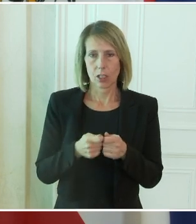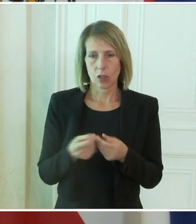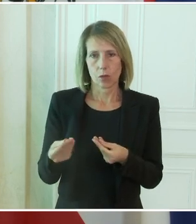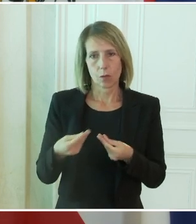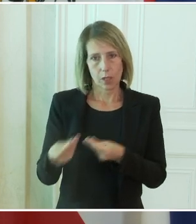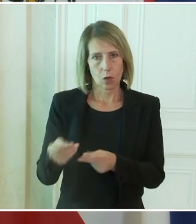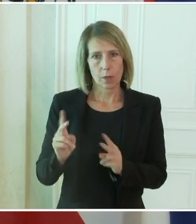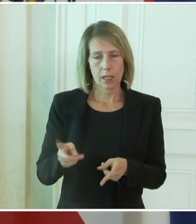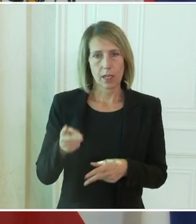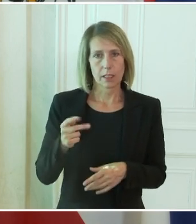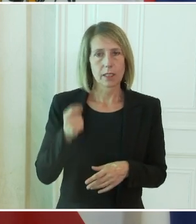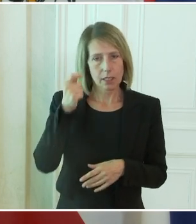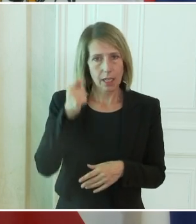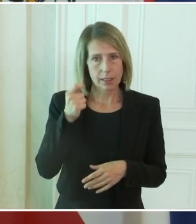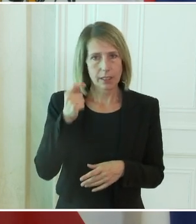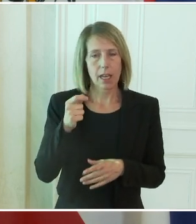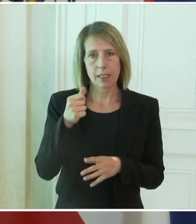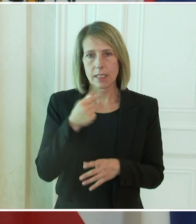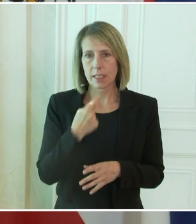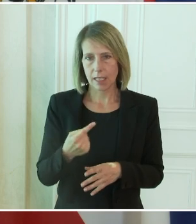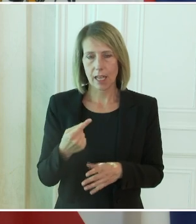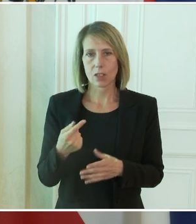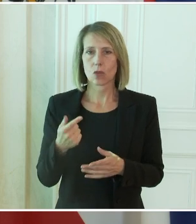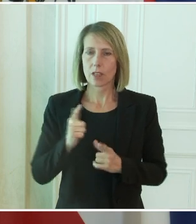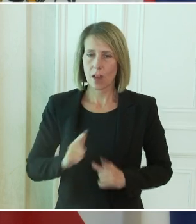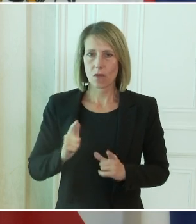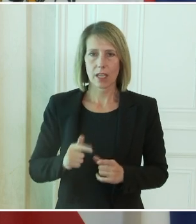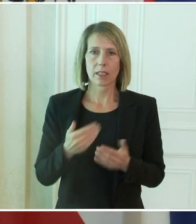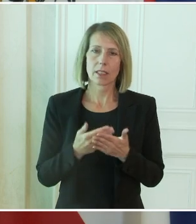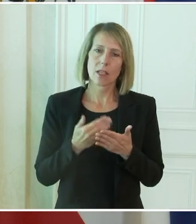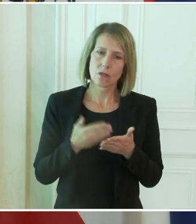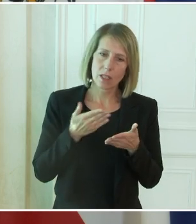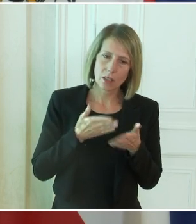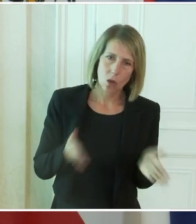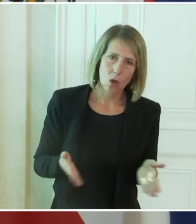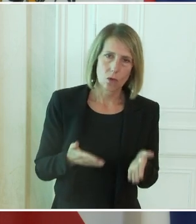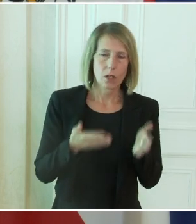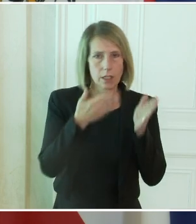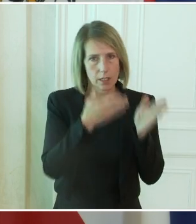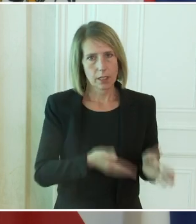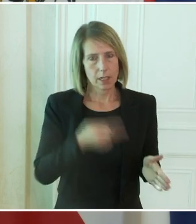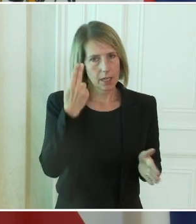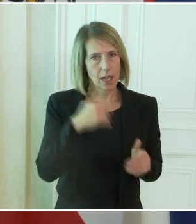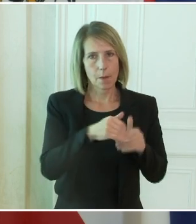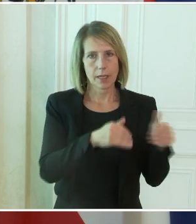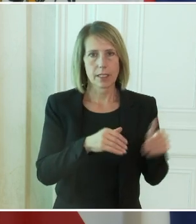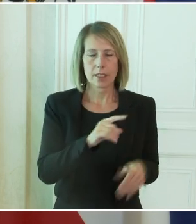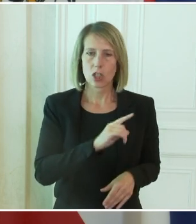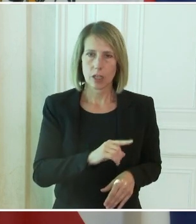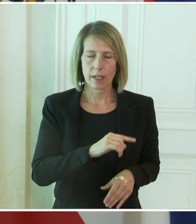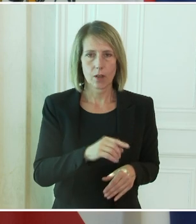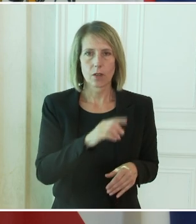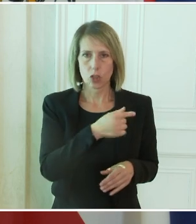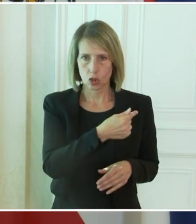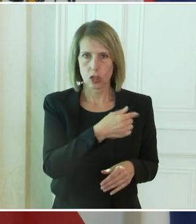Deshalb auch die offenen und ehrlichen Worte, die ich auch dem Minister Czernevschow tatsächlich so gesagt